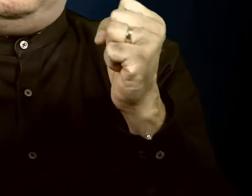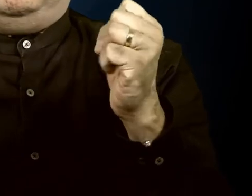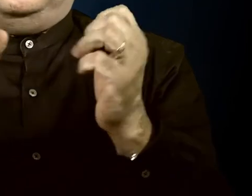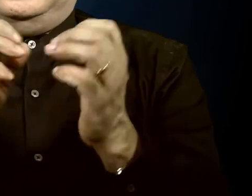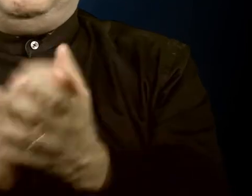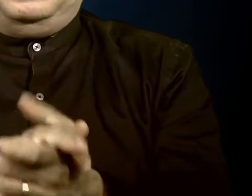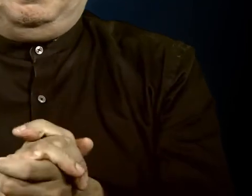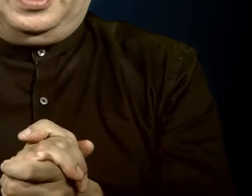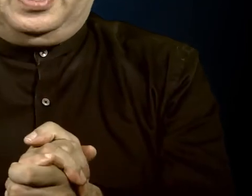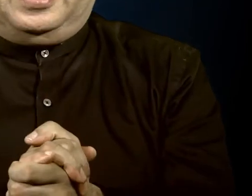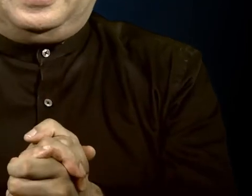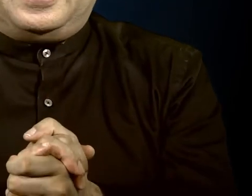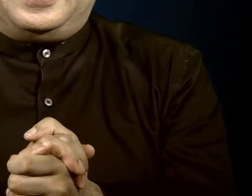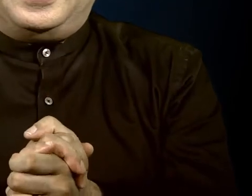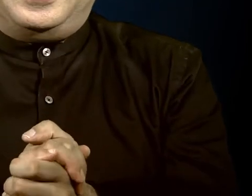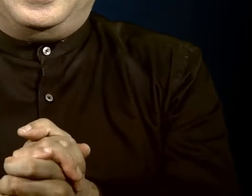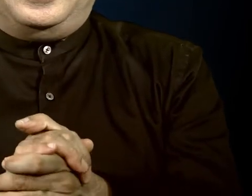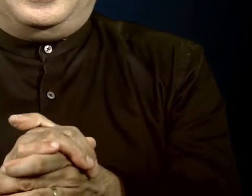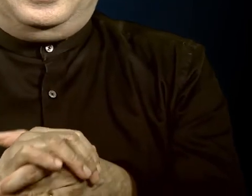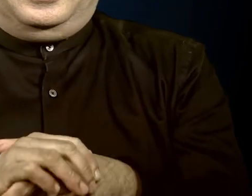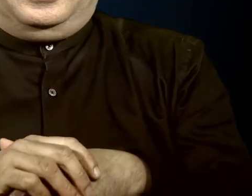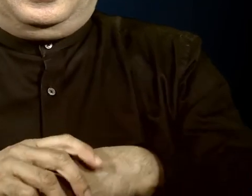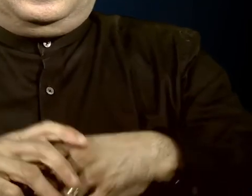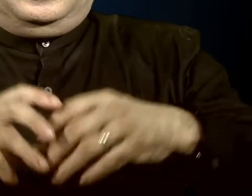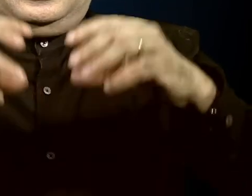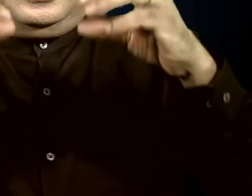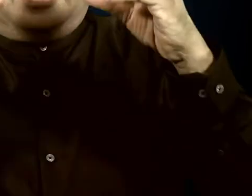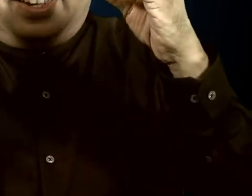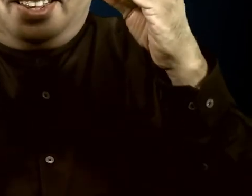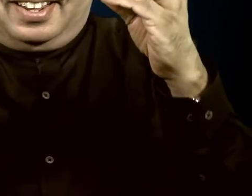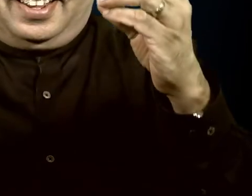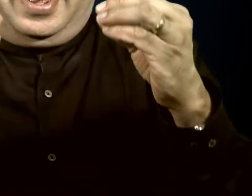ജീവസുറ്റ പ്രബോധന പരമ്പരയാണിത്. ഇത്